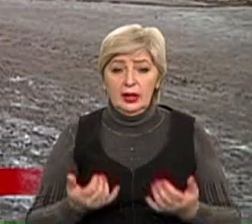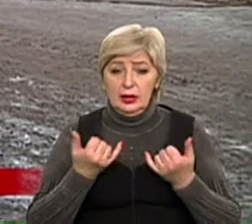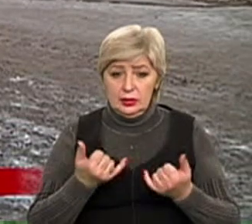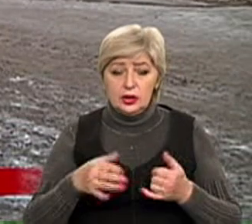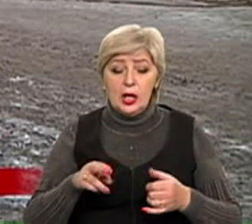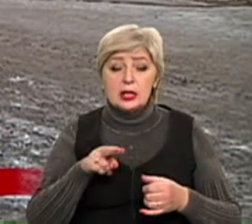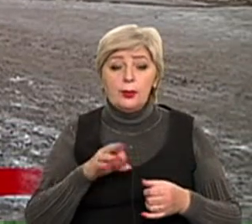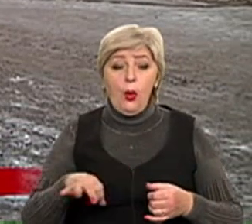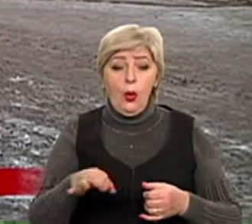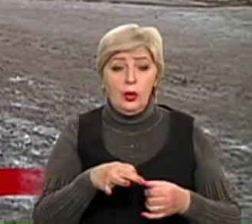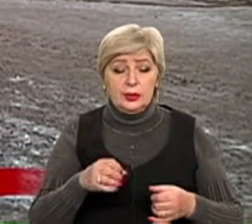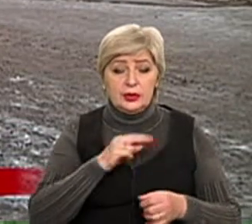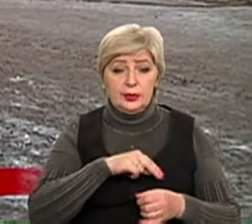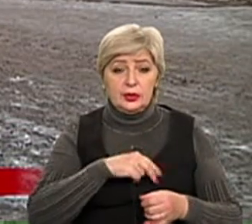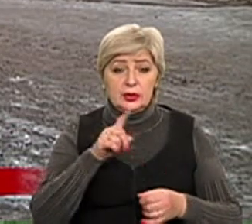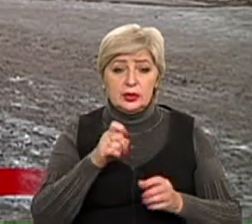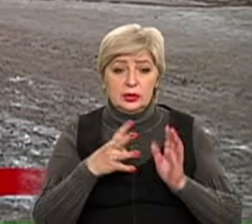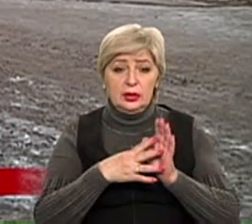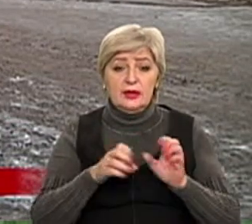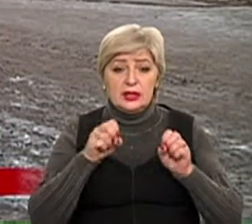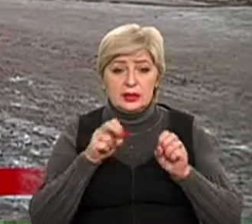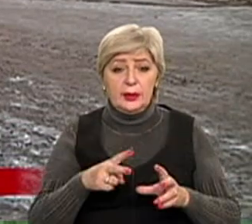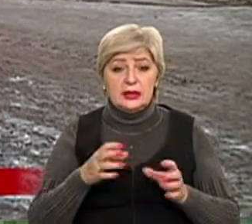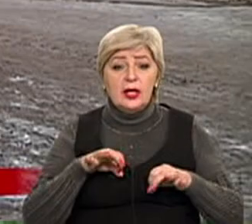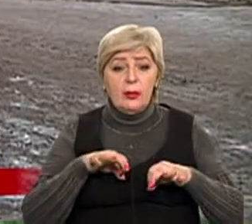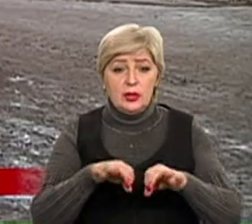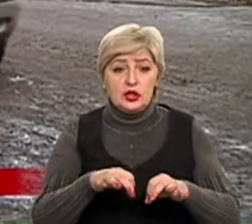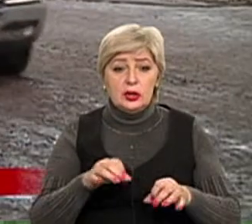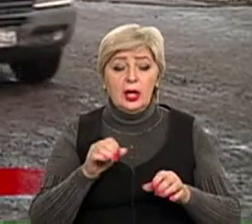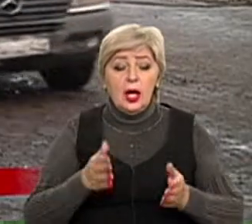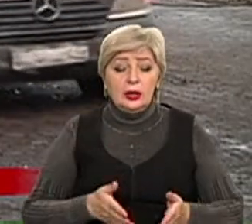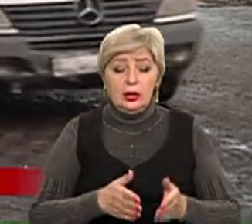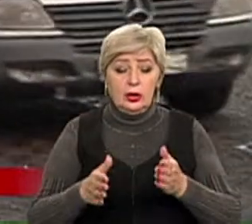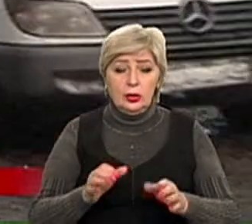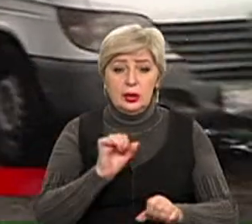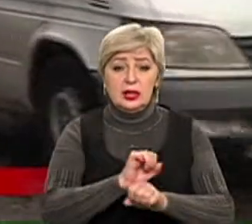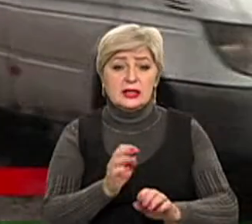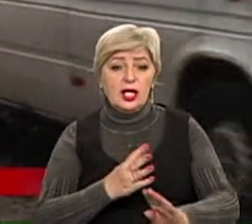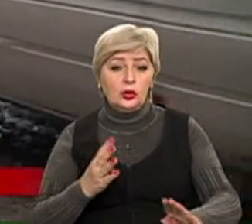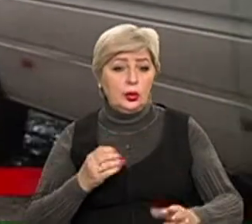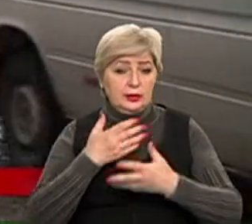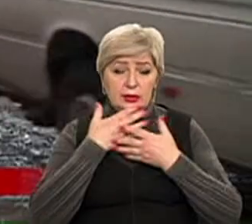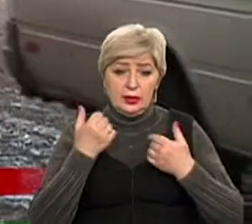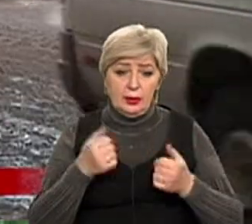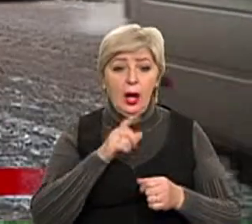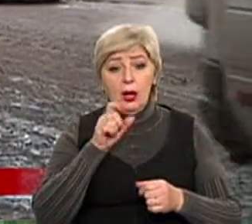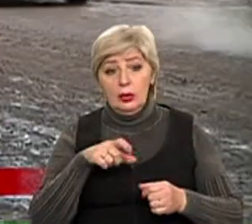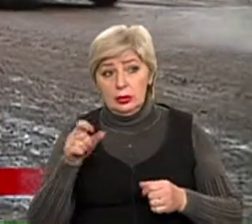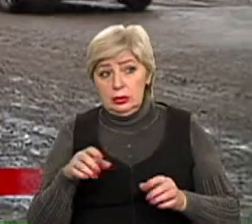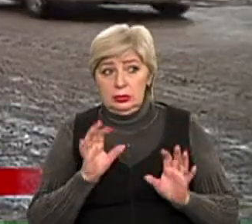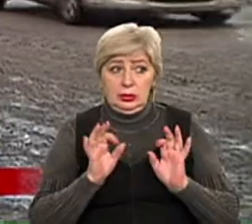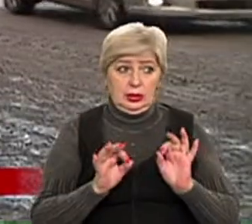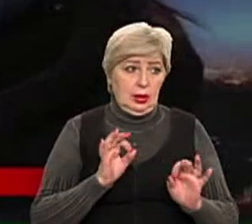Нині по області працює 109 спецмашин. На дорогах заторів немає. У Дніпрі на роботу громадського транспорту люди також